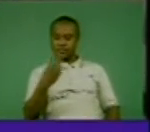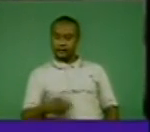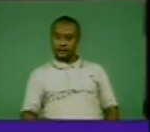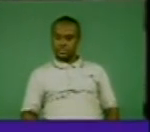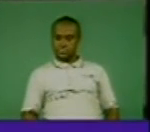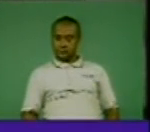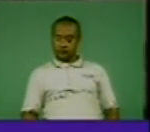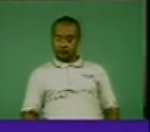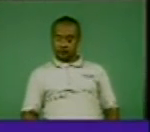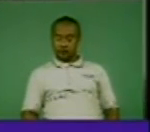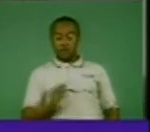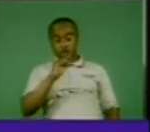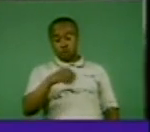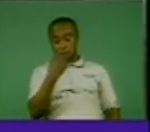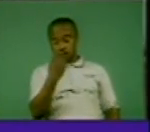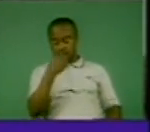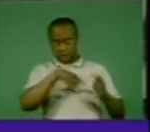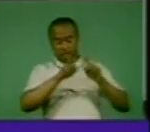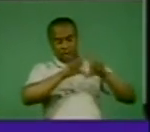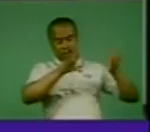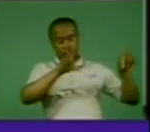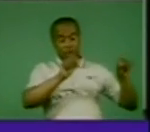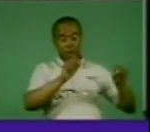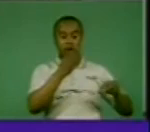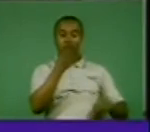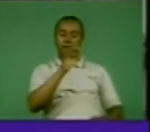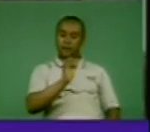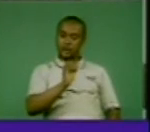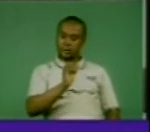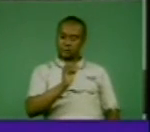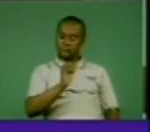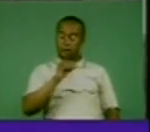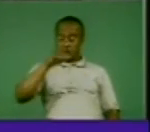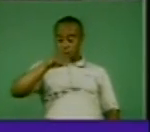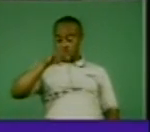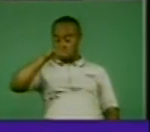ya 40 na kura 1 ibara ya 48.